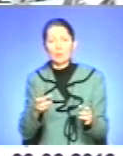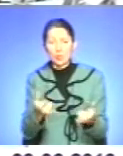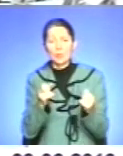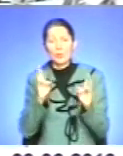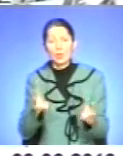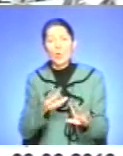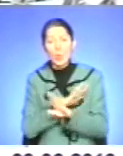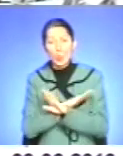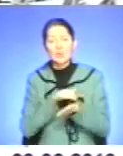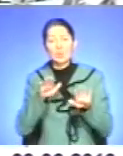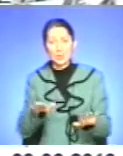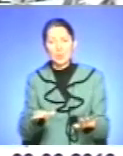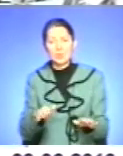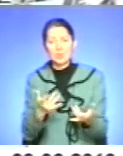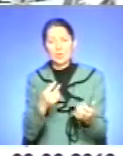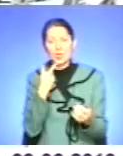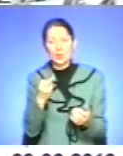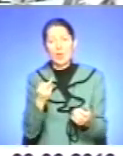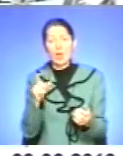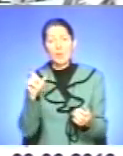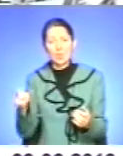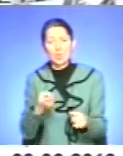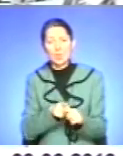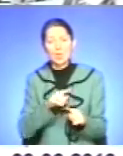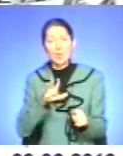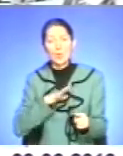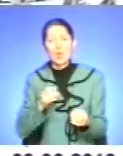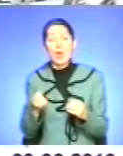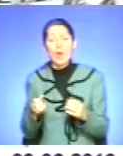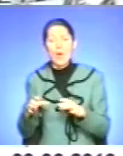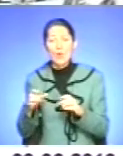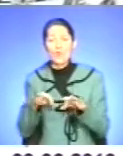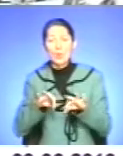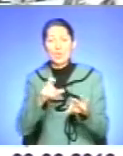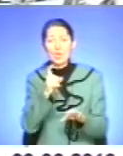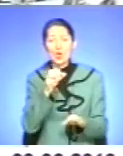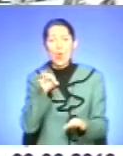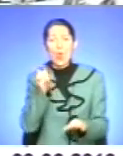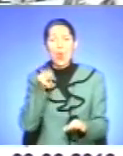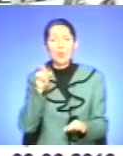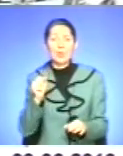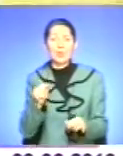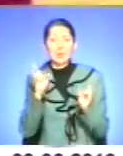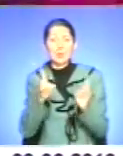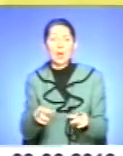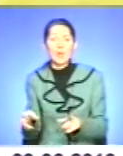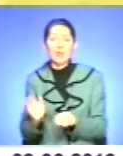місці пригоди. Ще два пасажири, які знаходилися в автомобілі Honda, з травмами доставлено в лікарню.